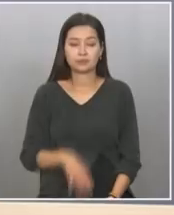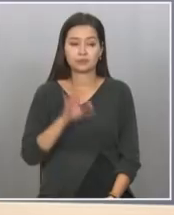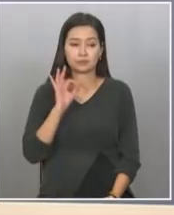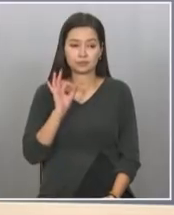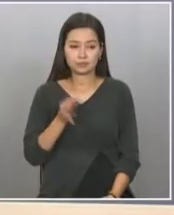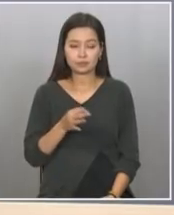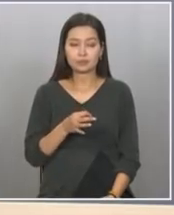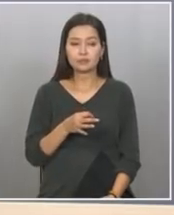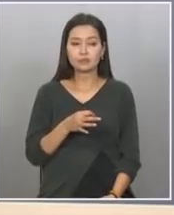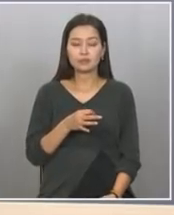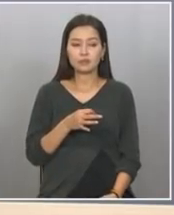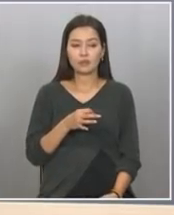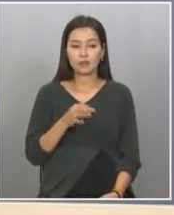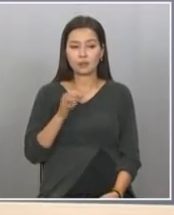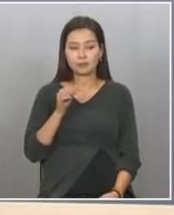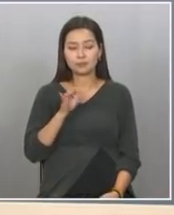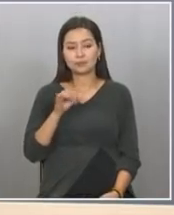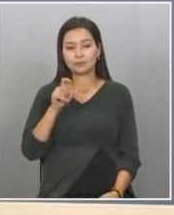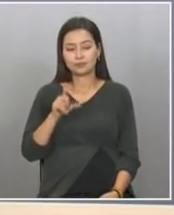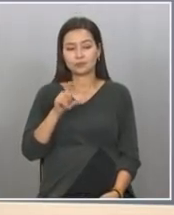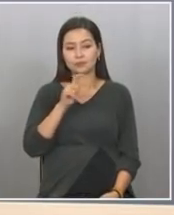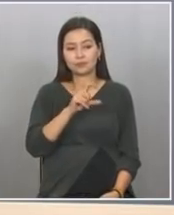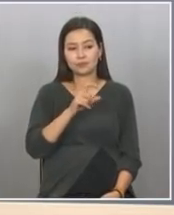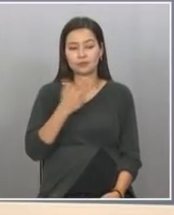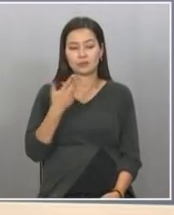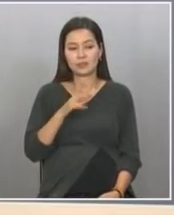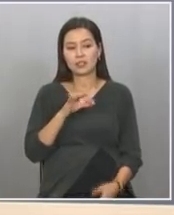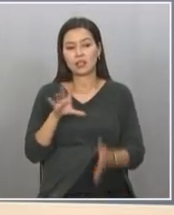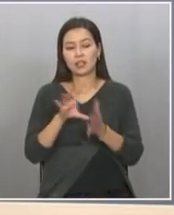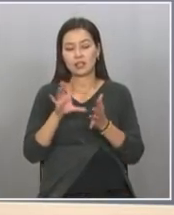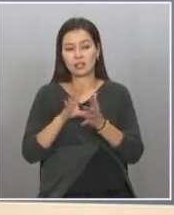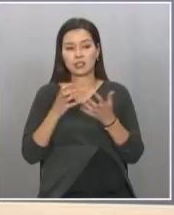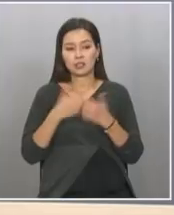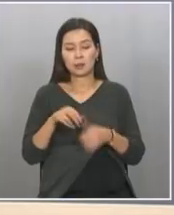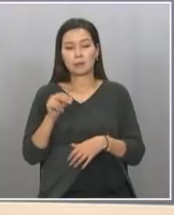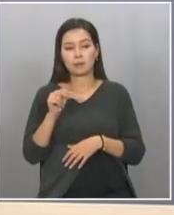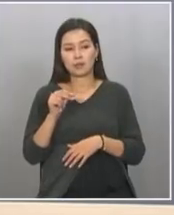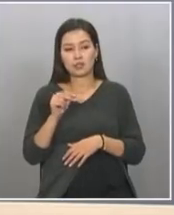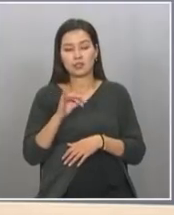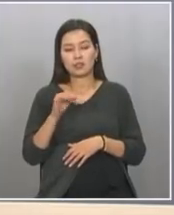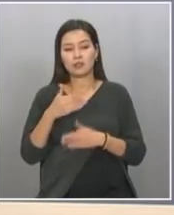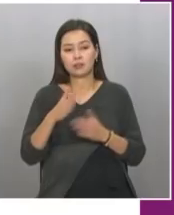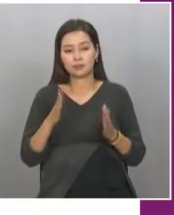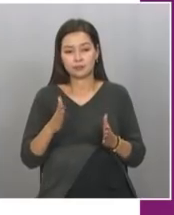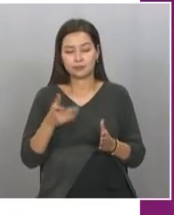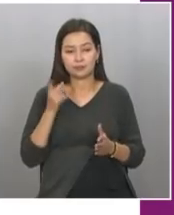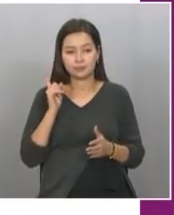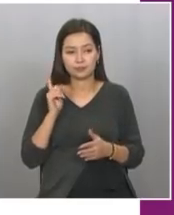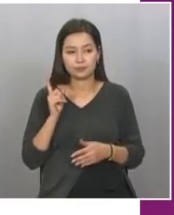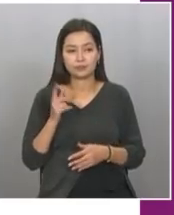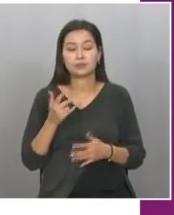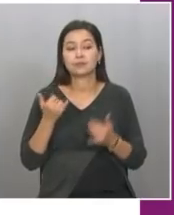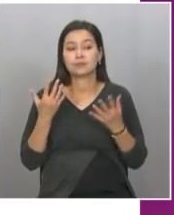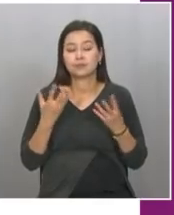формой, своим механизмом. Ведь бывают электронные часы, песочные, механические. А сейчас,